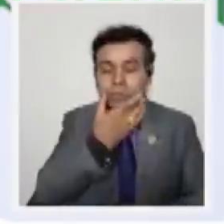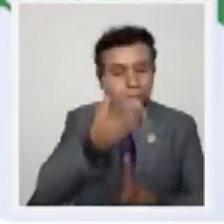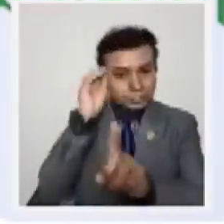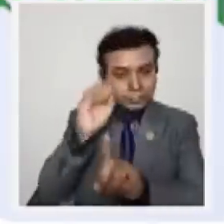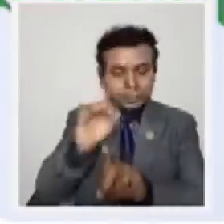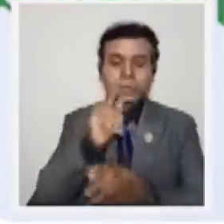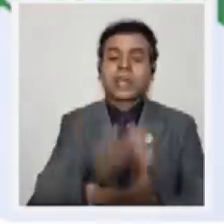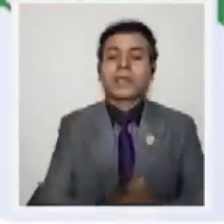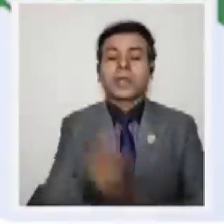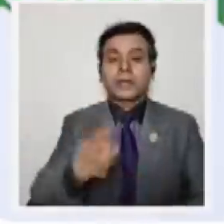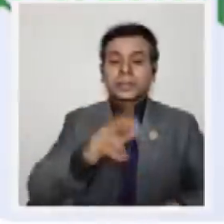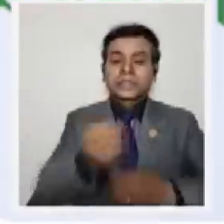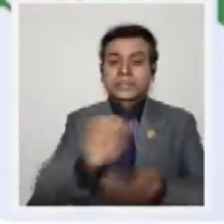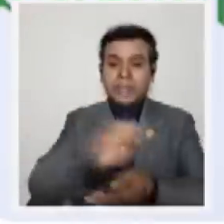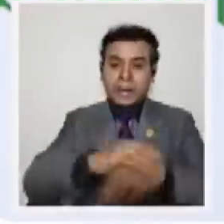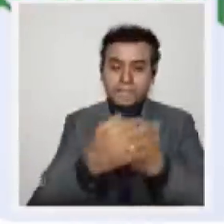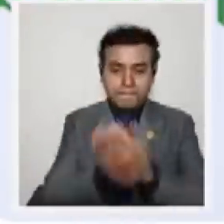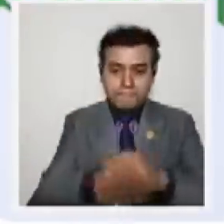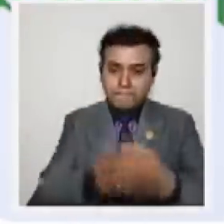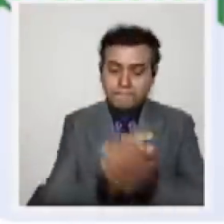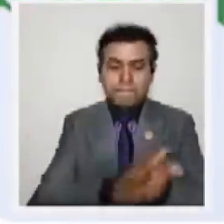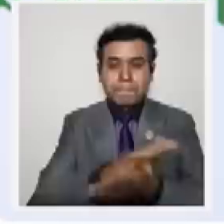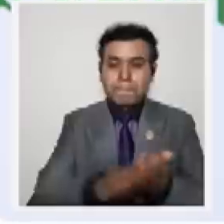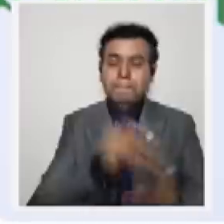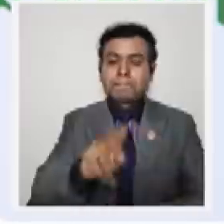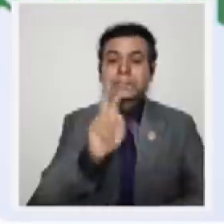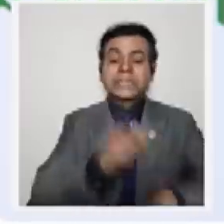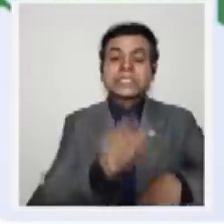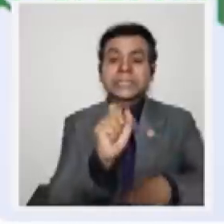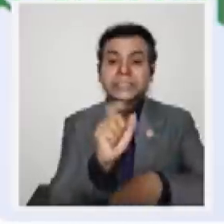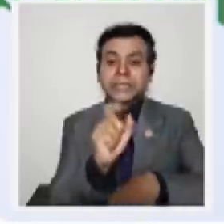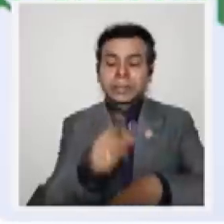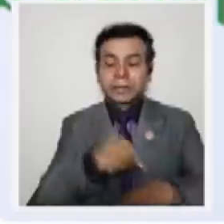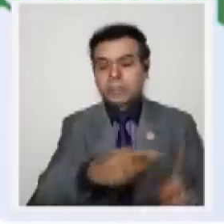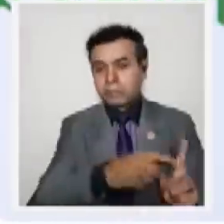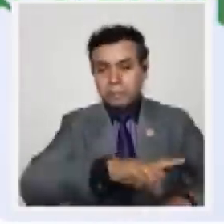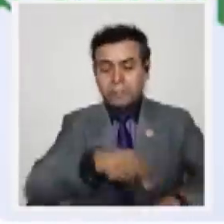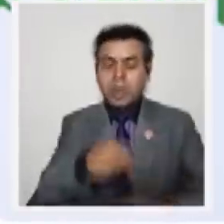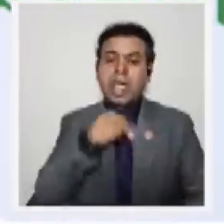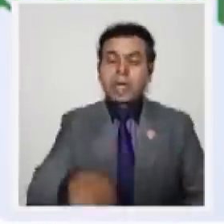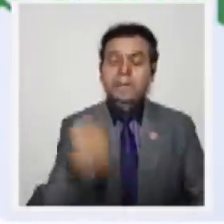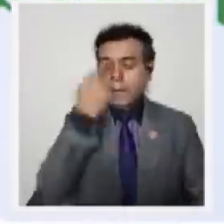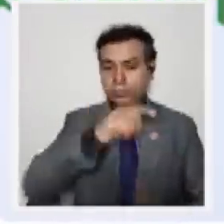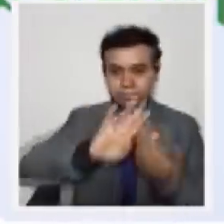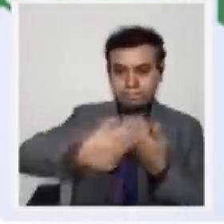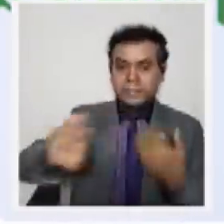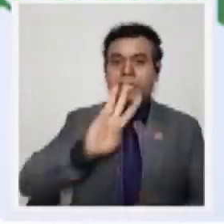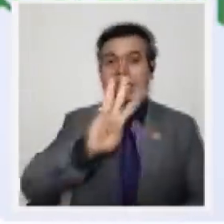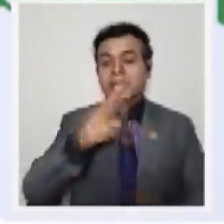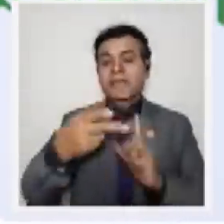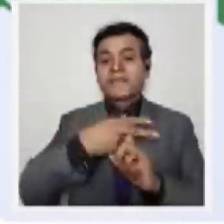বাড়ির শিশু বৃদ্ধ সবাইকে এ ব্যাপারে উদ্বুদ্ধ করুন, সাবান পানি দিয়ে বারবার 20 সেকেন্ড ধরে হাত ধোন